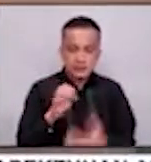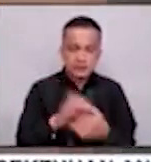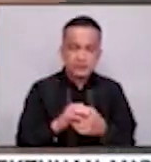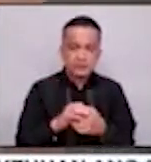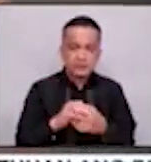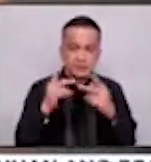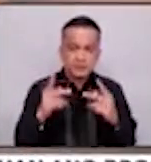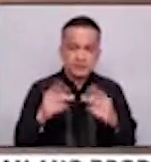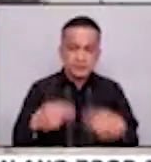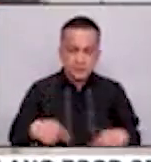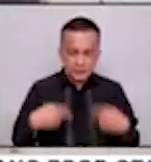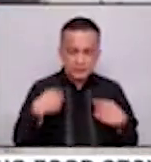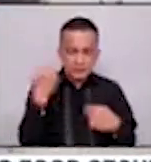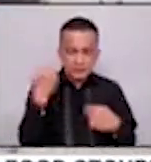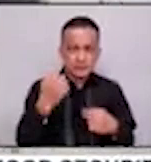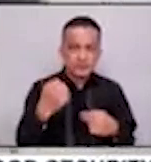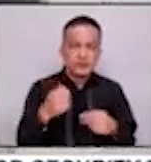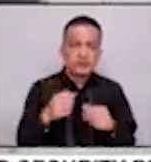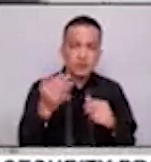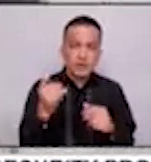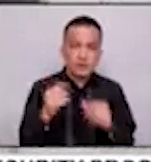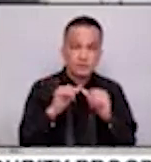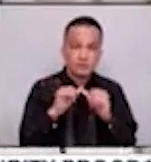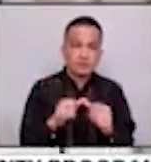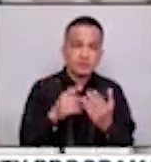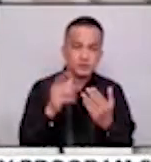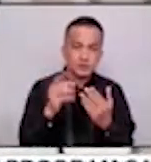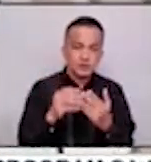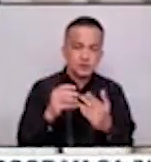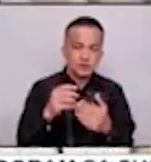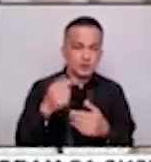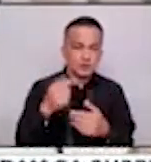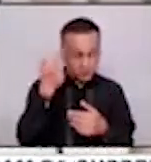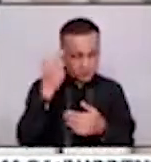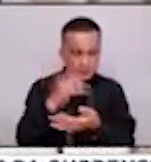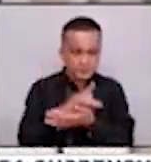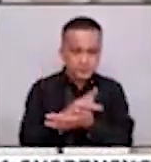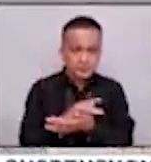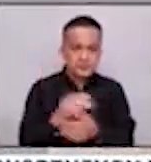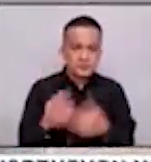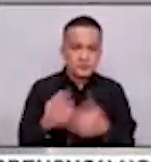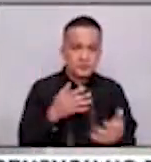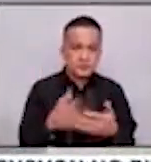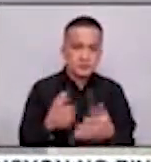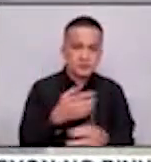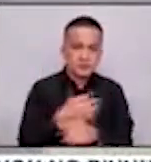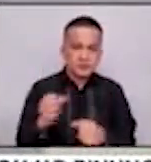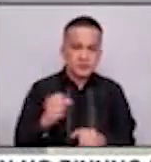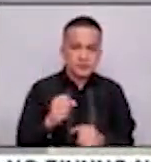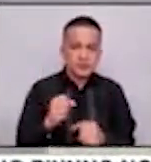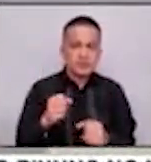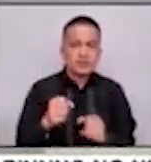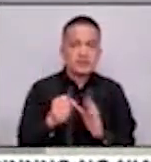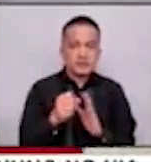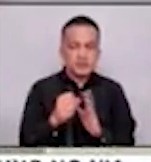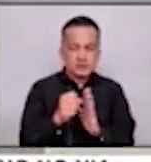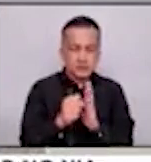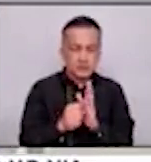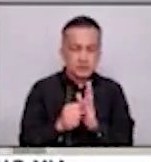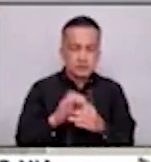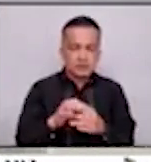ng gobyerno laban sa COVID-19 kahit bawiin man ang State of Public Health Emergency. The Department of Health is